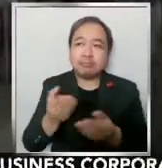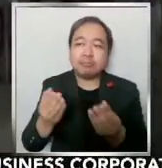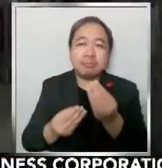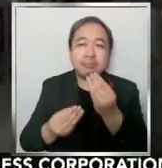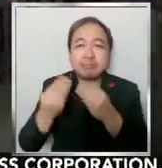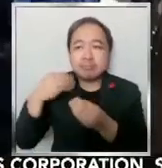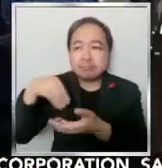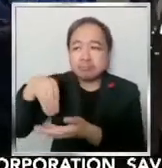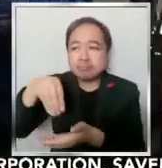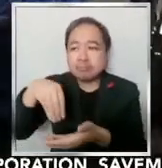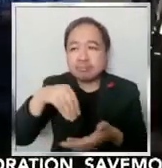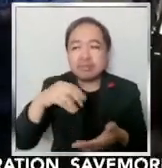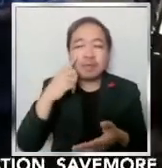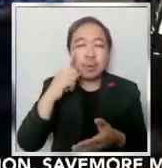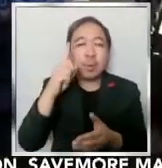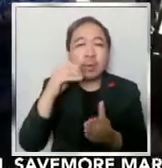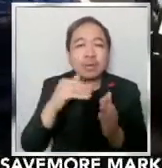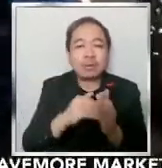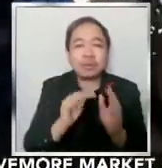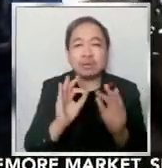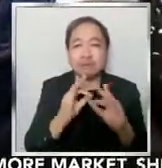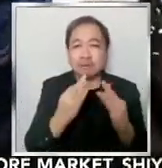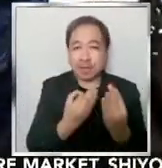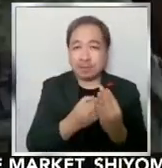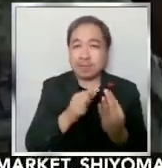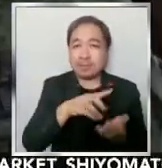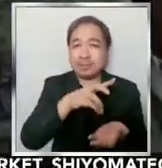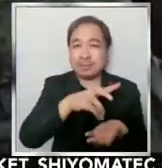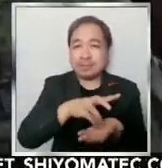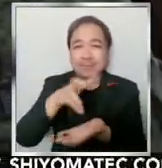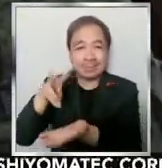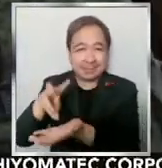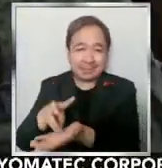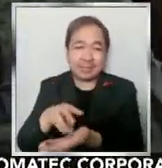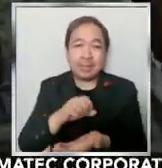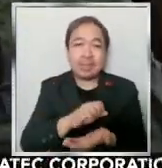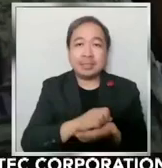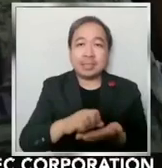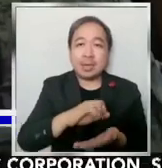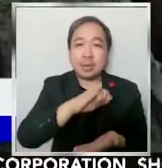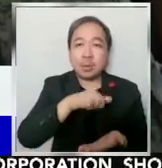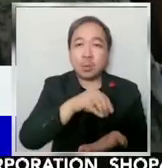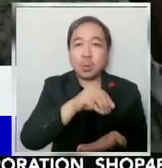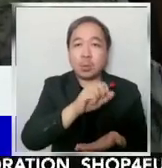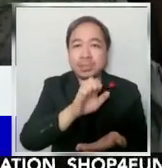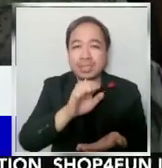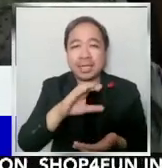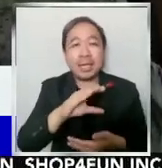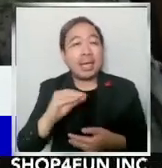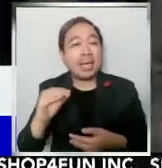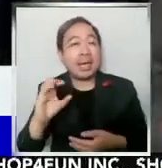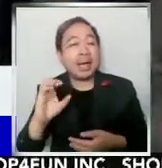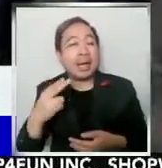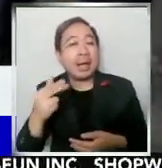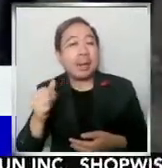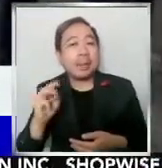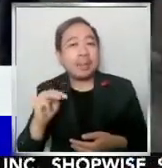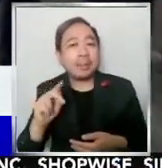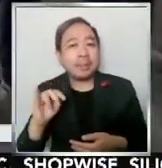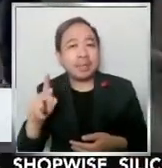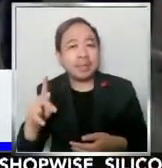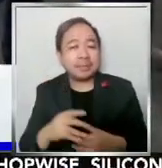pamilya sa bayan ng San Jose at Hamtik. Nagpapasalamat kami no sa GMA Kapuso Foundations.